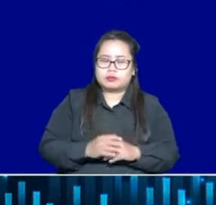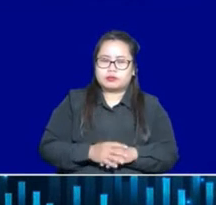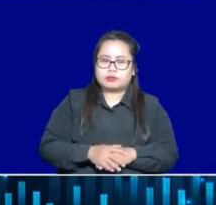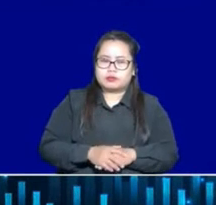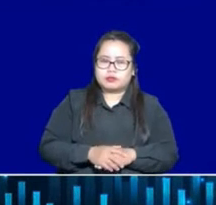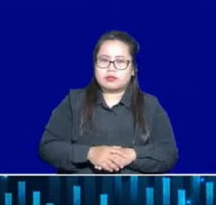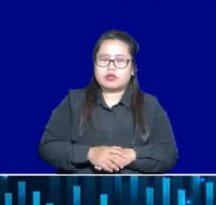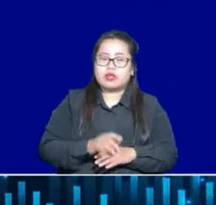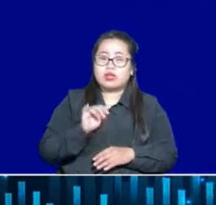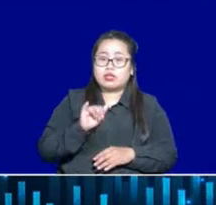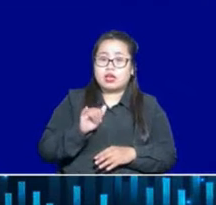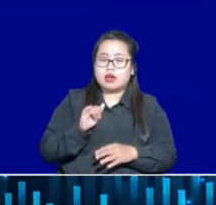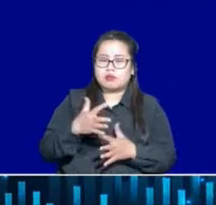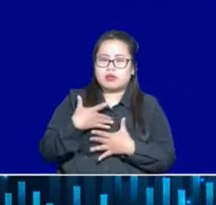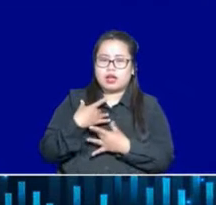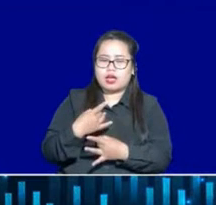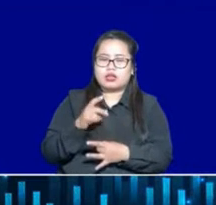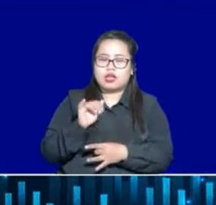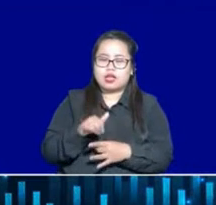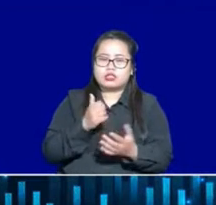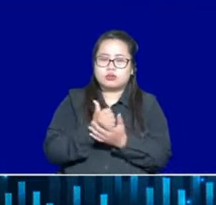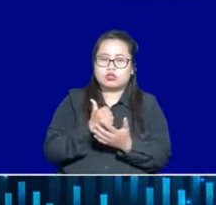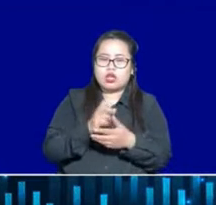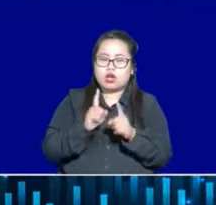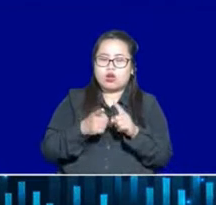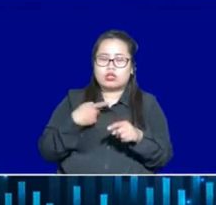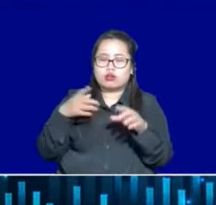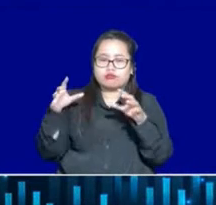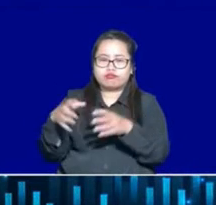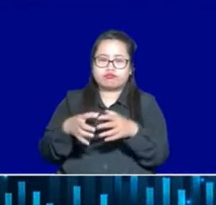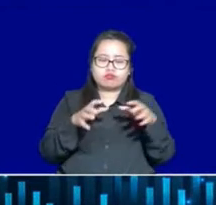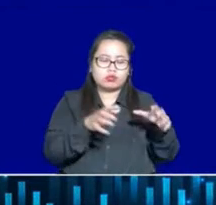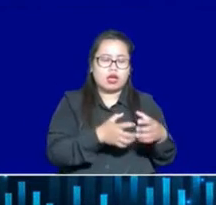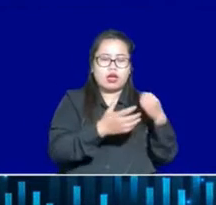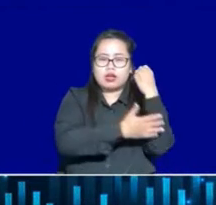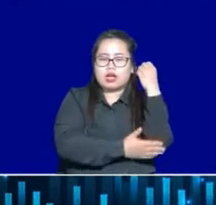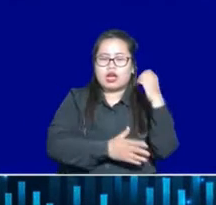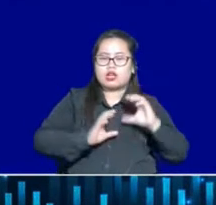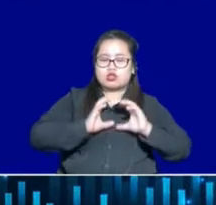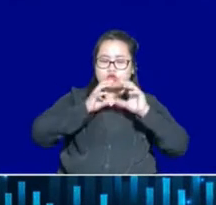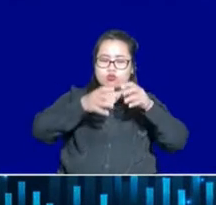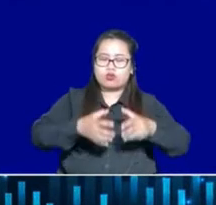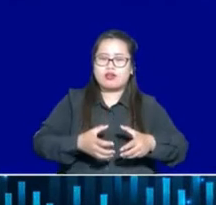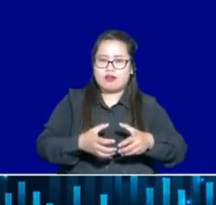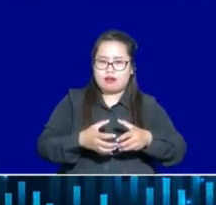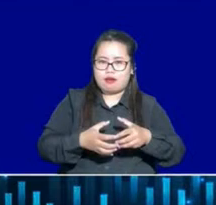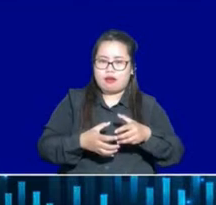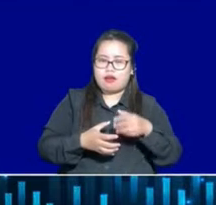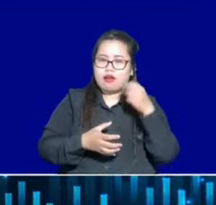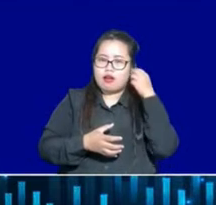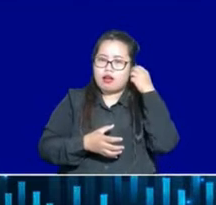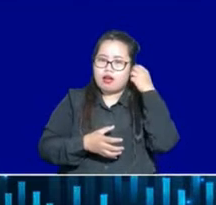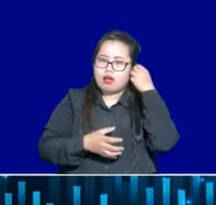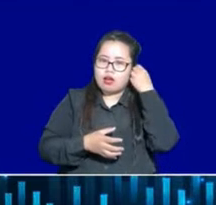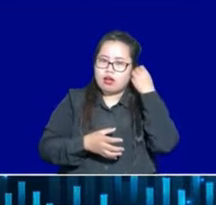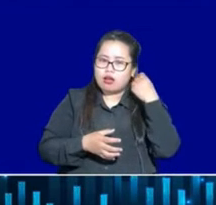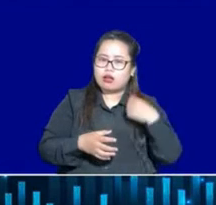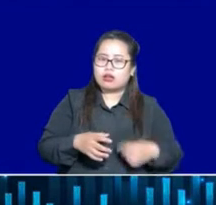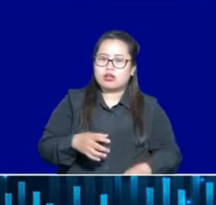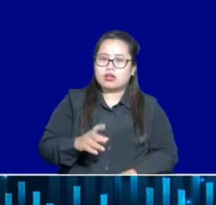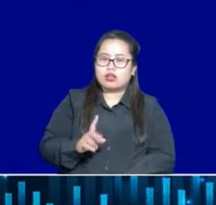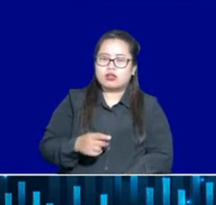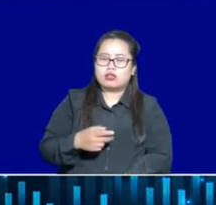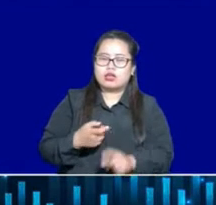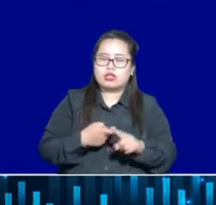Menarik memang sebenarnya mengkategorikan negara-negara di dunia dengan klasifikasi ini, mulai dari